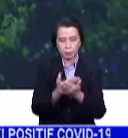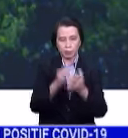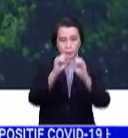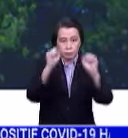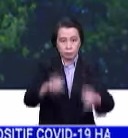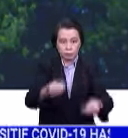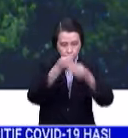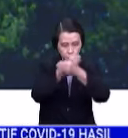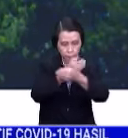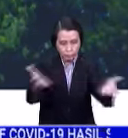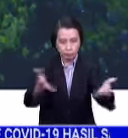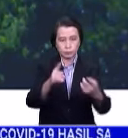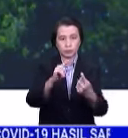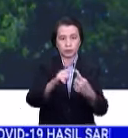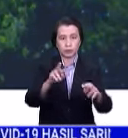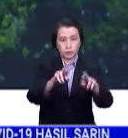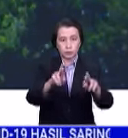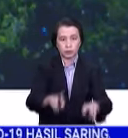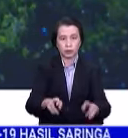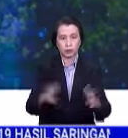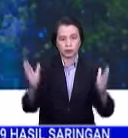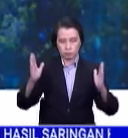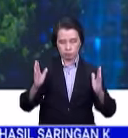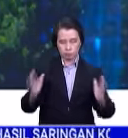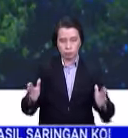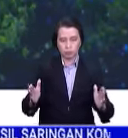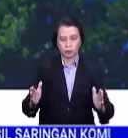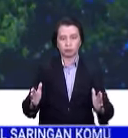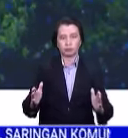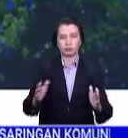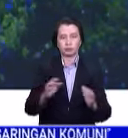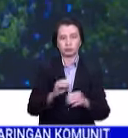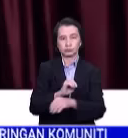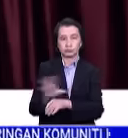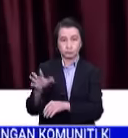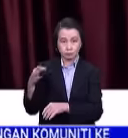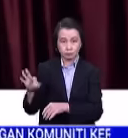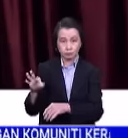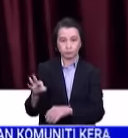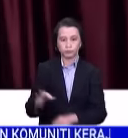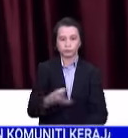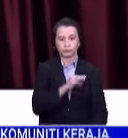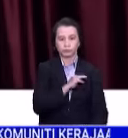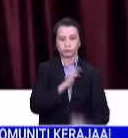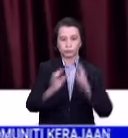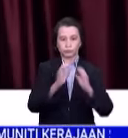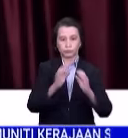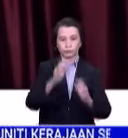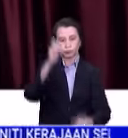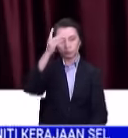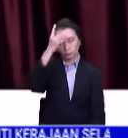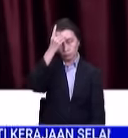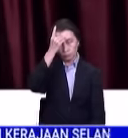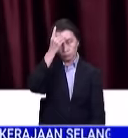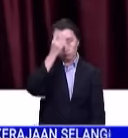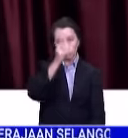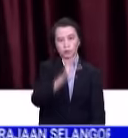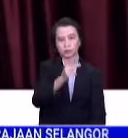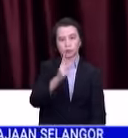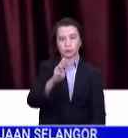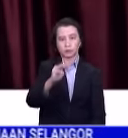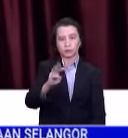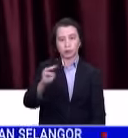penyampaian maklumat kepada rakyat sepanjang tempoh pandemik. Menteri Komunikasi dan Multimedia, Datuk Saifuddin Abdullah,